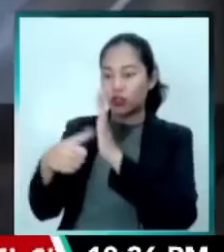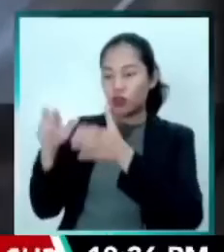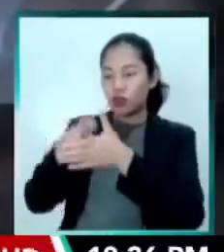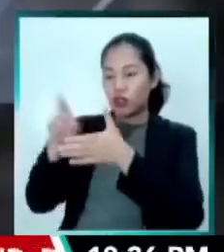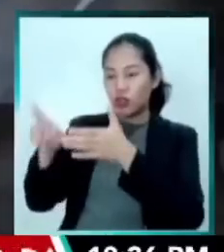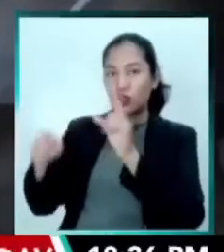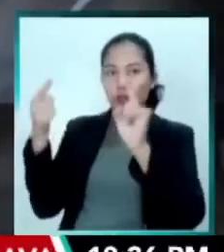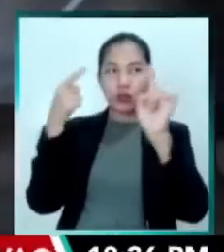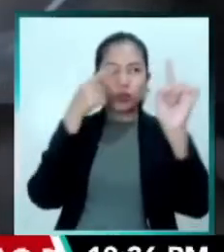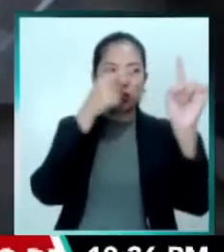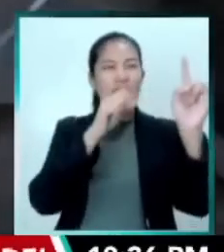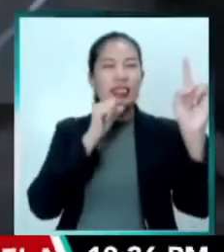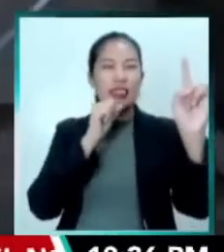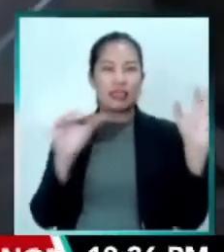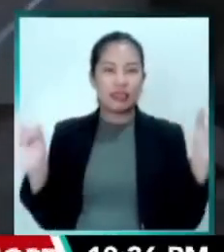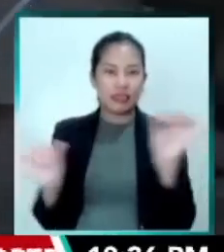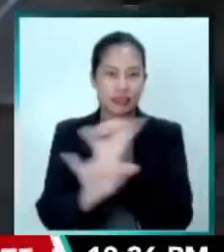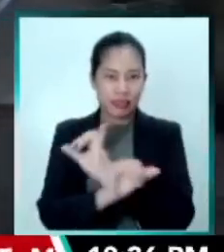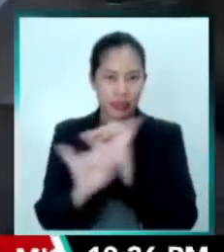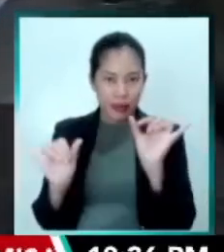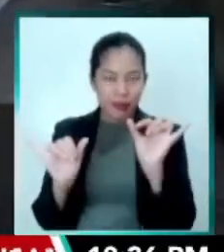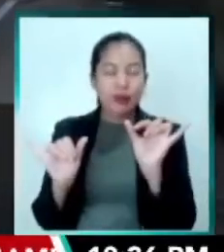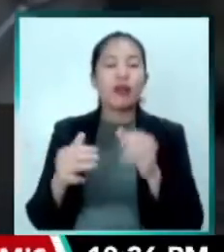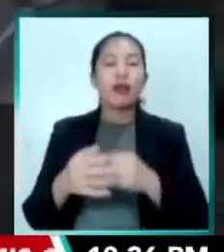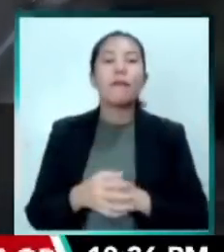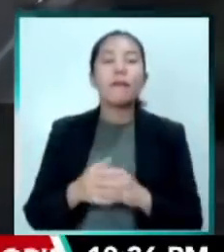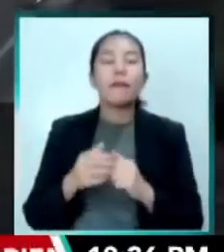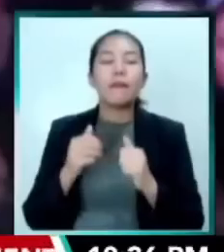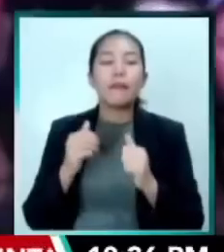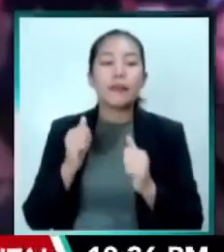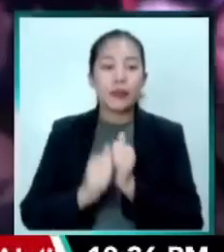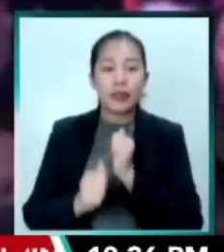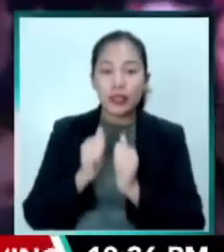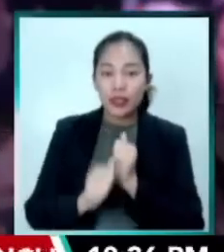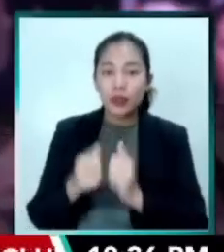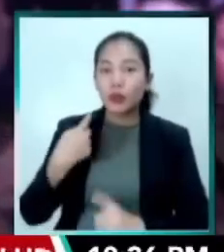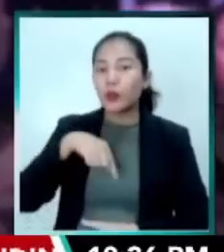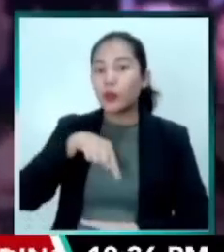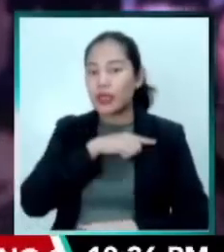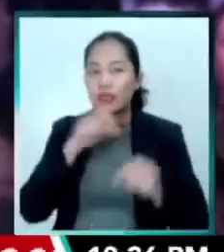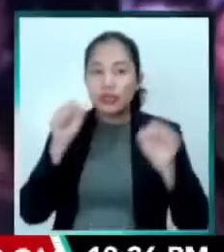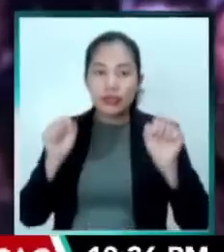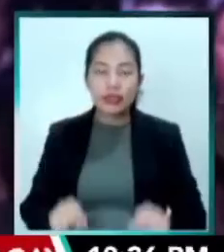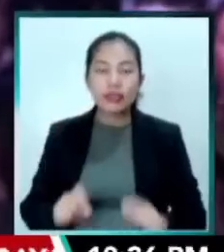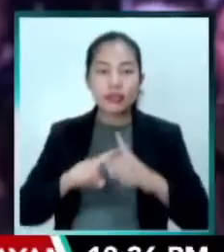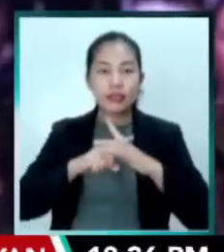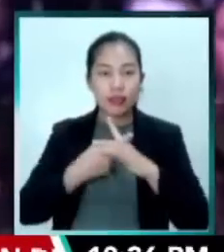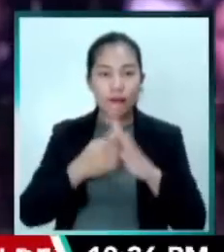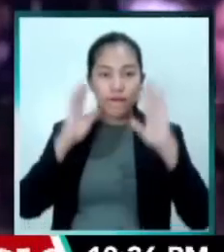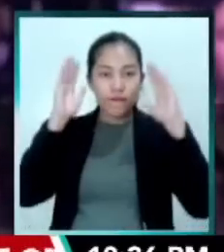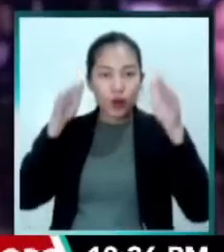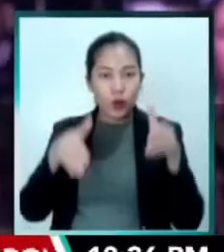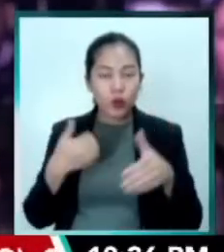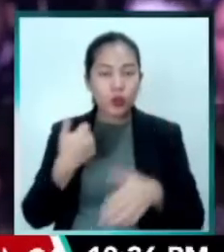ganitong paraan, masisimulan na rin natin na itutok ang sarili sa